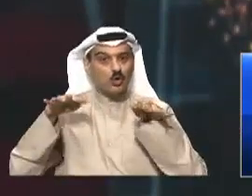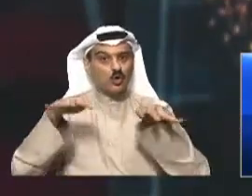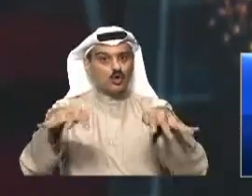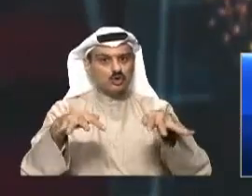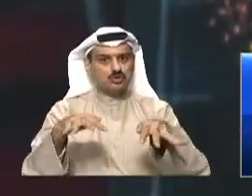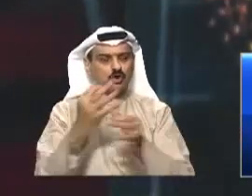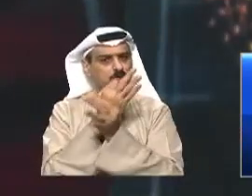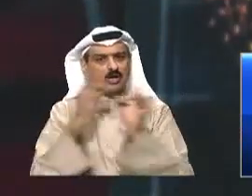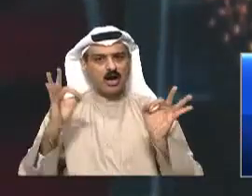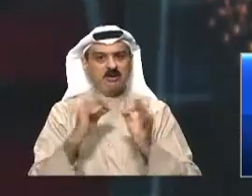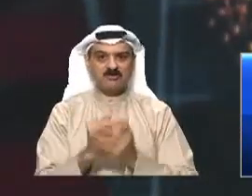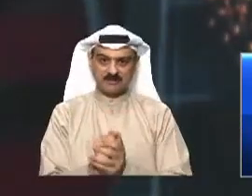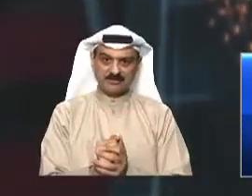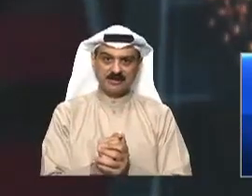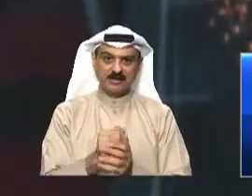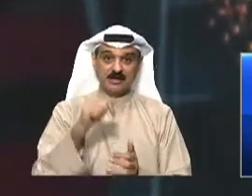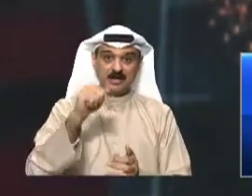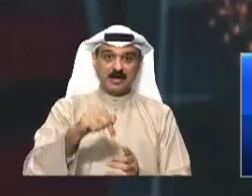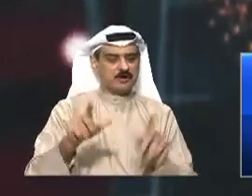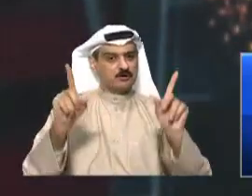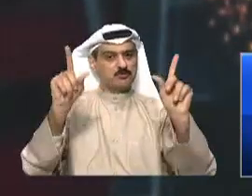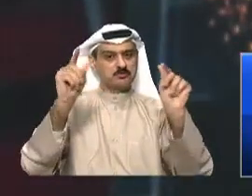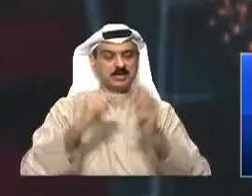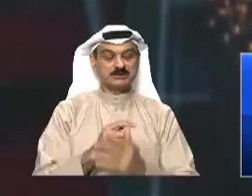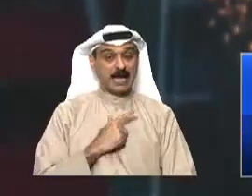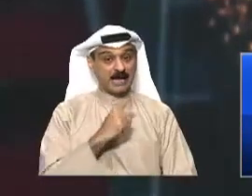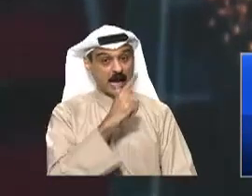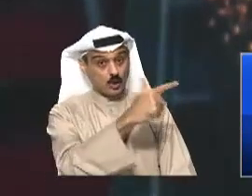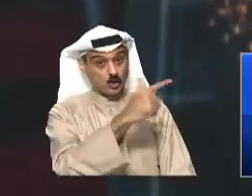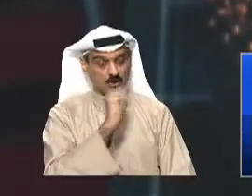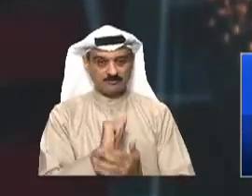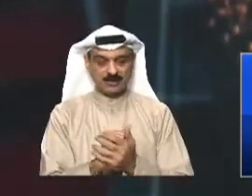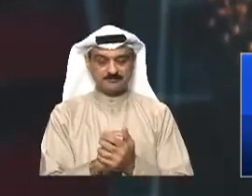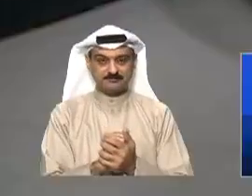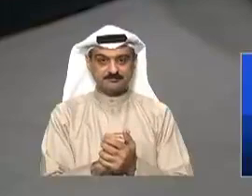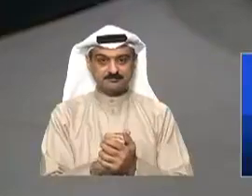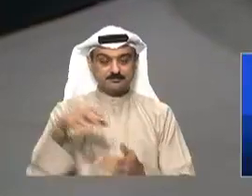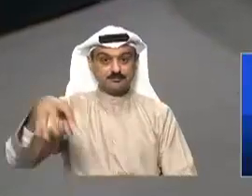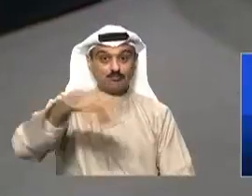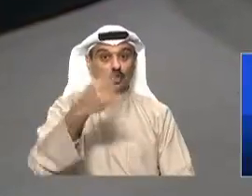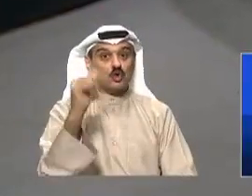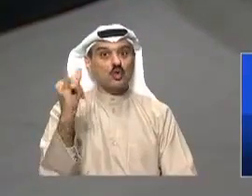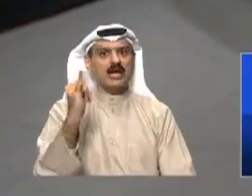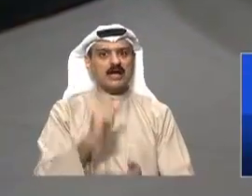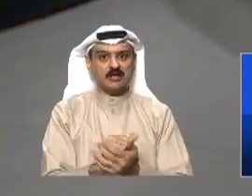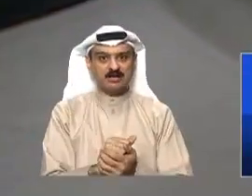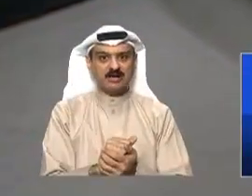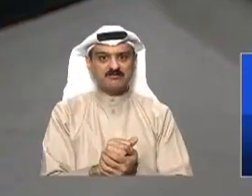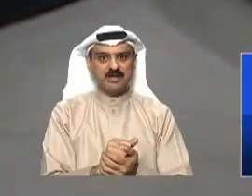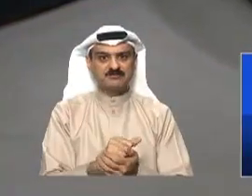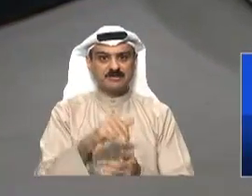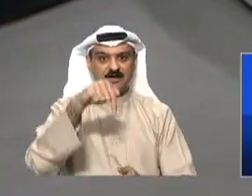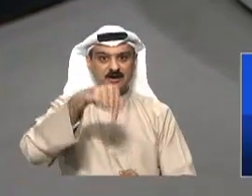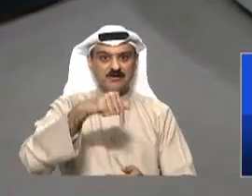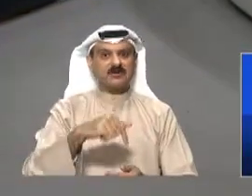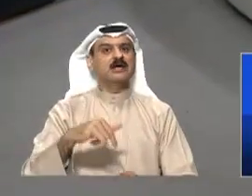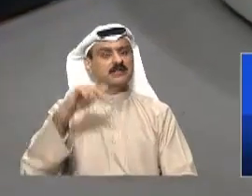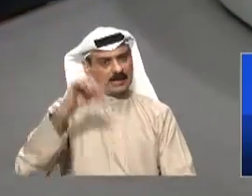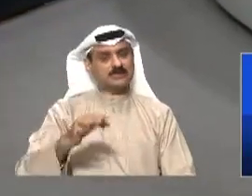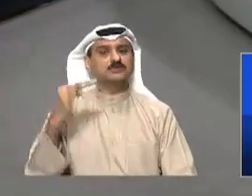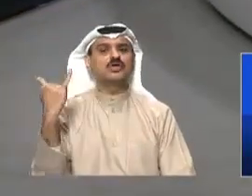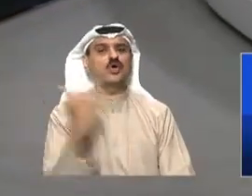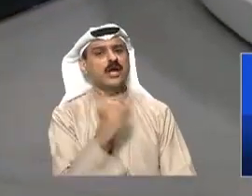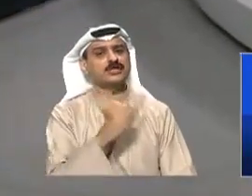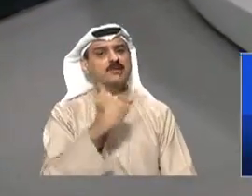وأنا أعتقد الحقيقة يعني هذه كلمة أوجهها إلى الدول العربية، الحقيقة متى ما كان هناك اهتمام